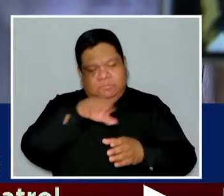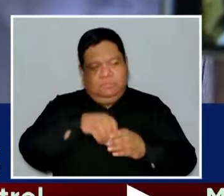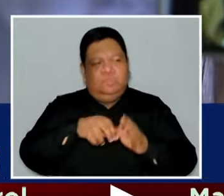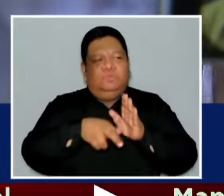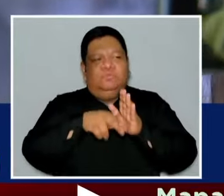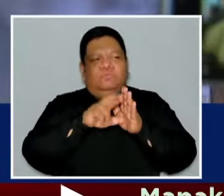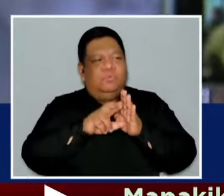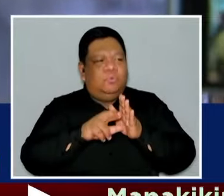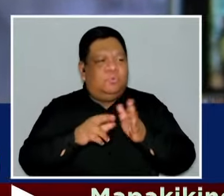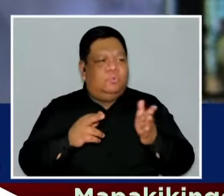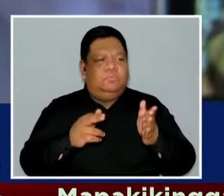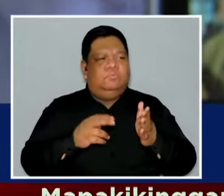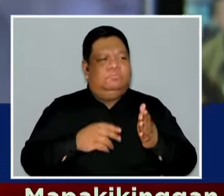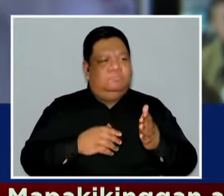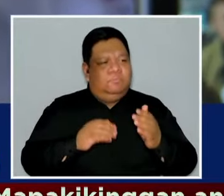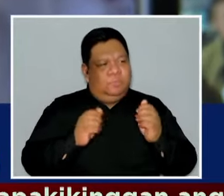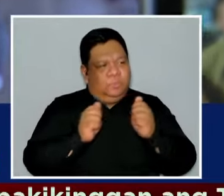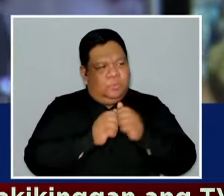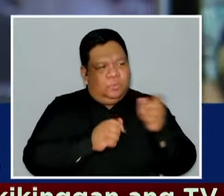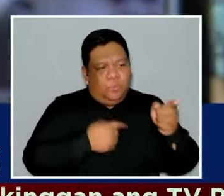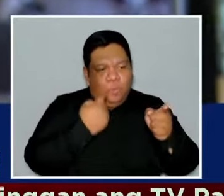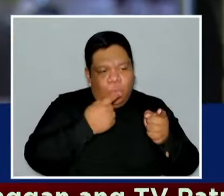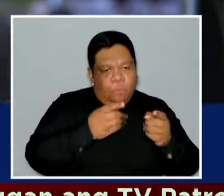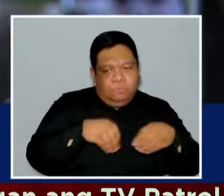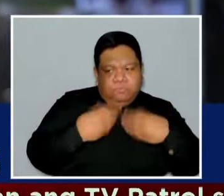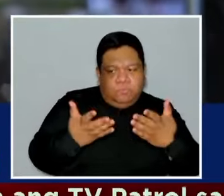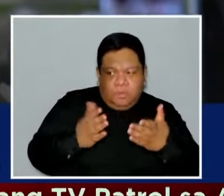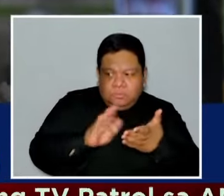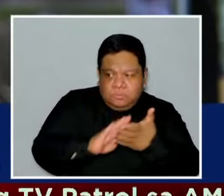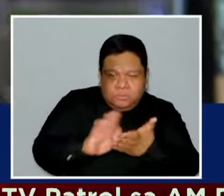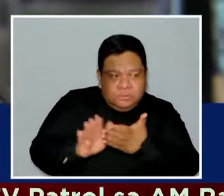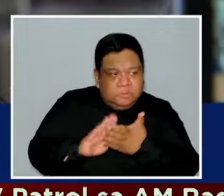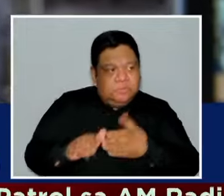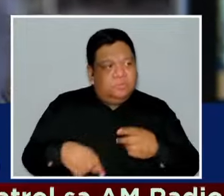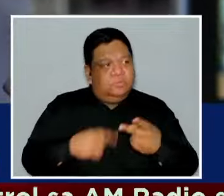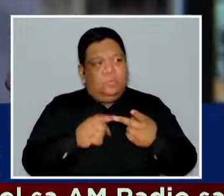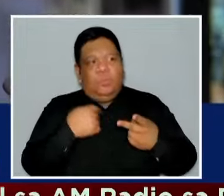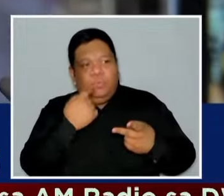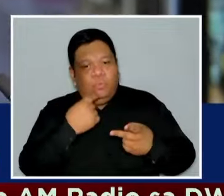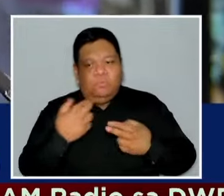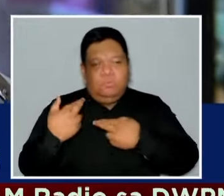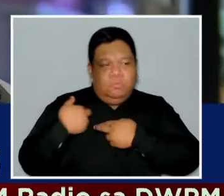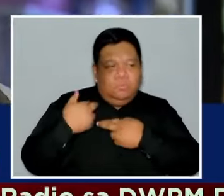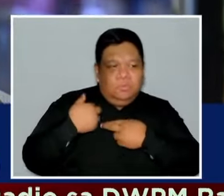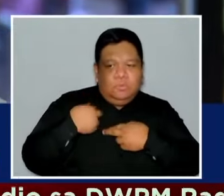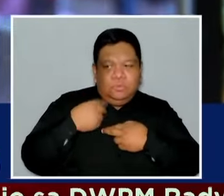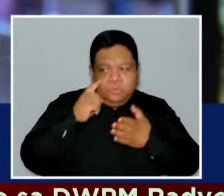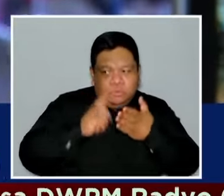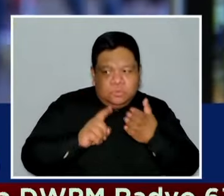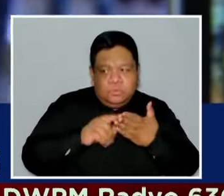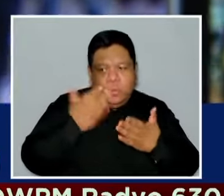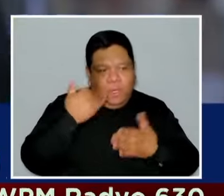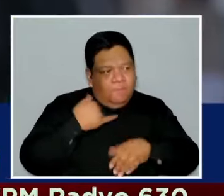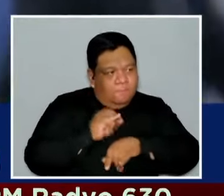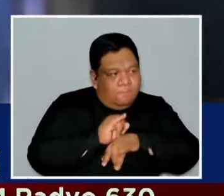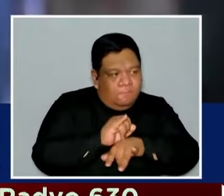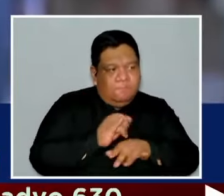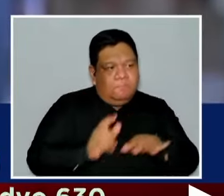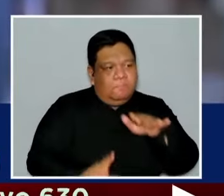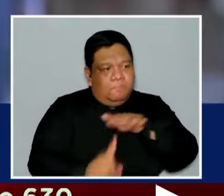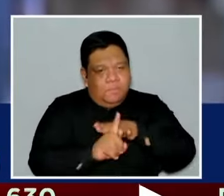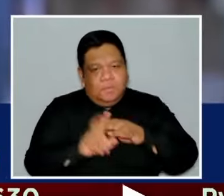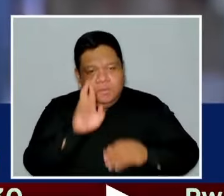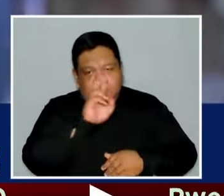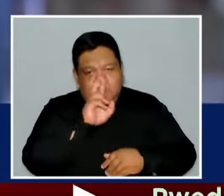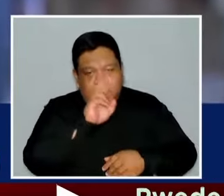ating service agreement with our pest controls. And definitely, we will look into kung bakit nagkaroon ng ganyan, no? Bakit may rodent. Si GM gave